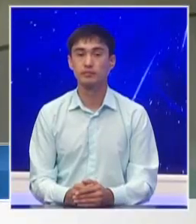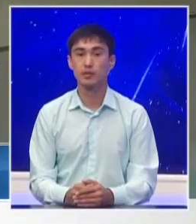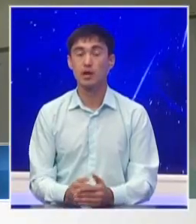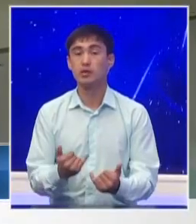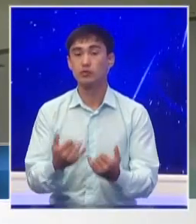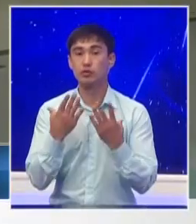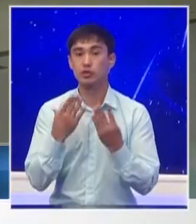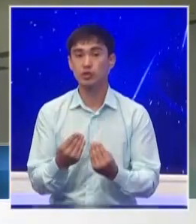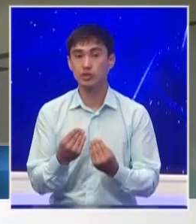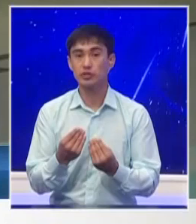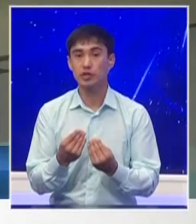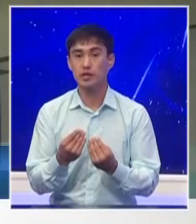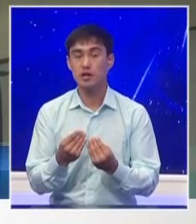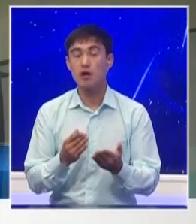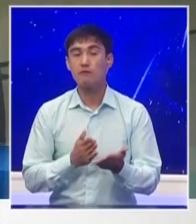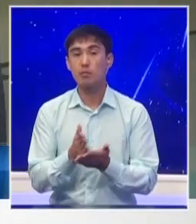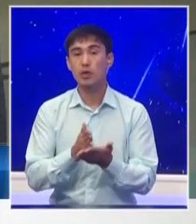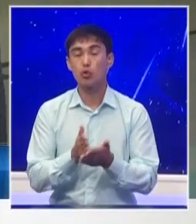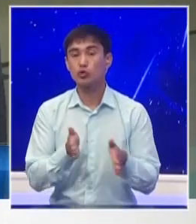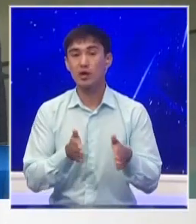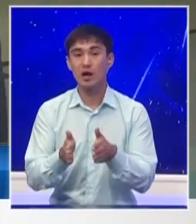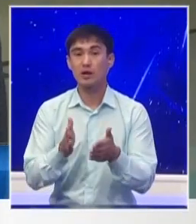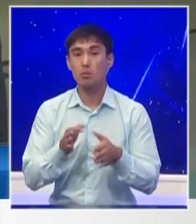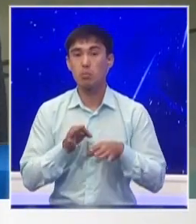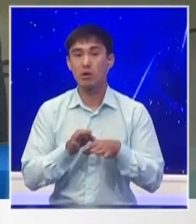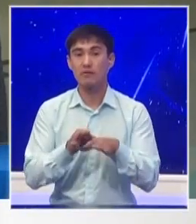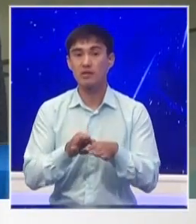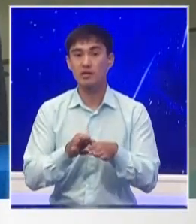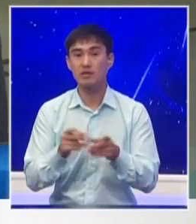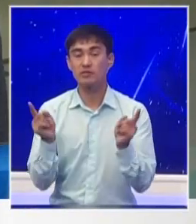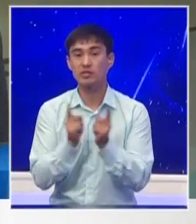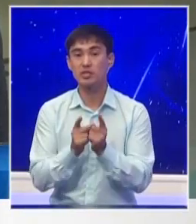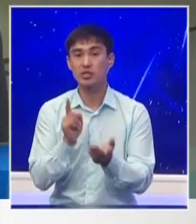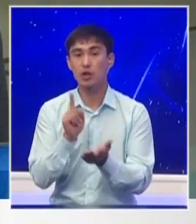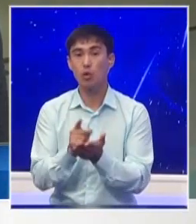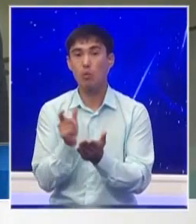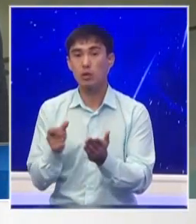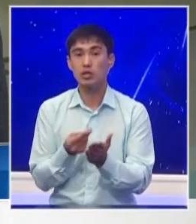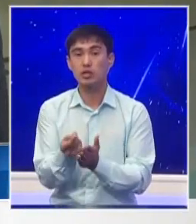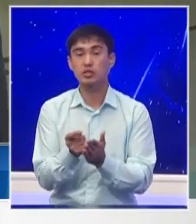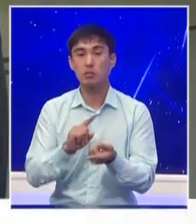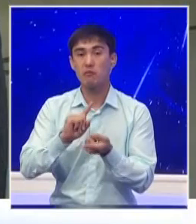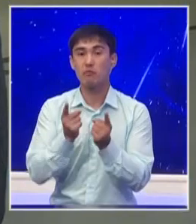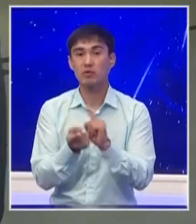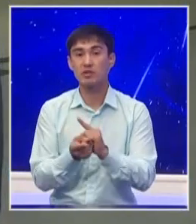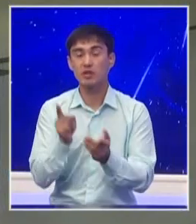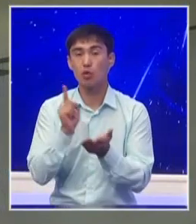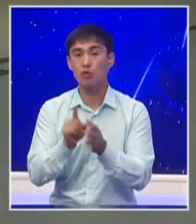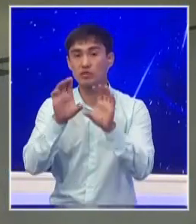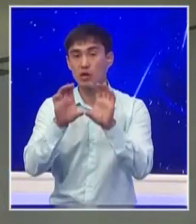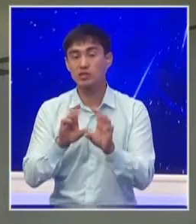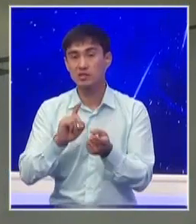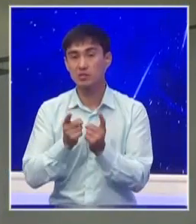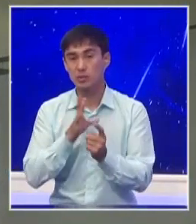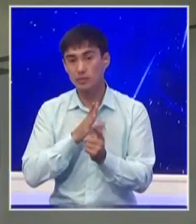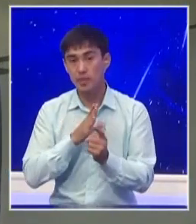На сегодняшний день в рамках дорожной карты проведена встреча с налогоплательщиками по вопросам, связанным с изменением налогового законодательства,